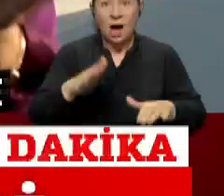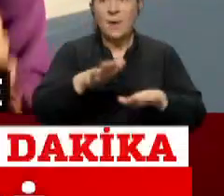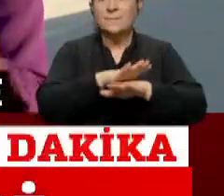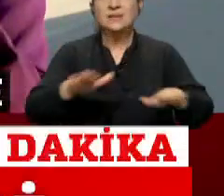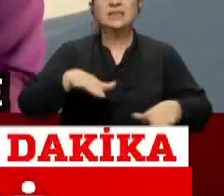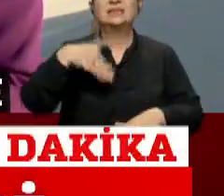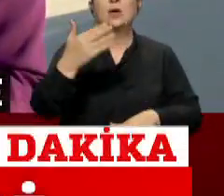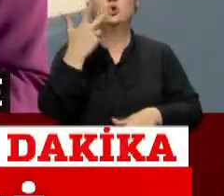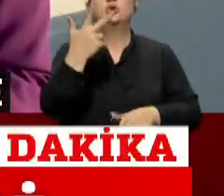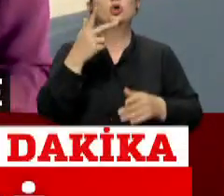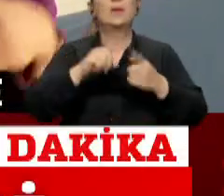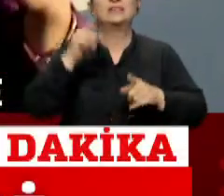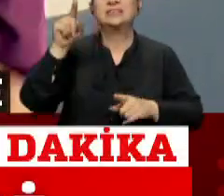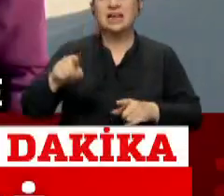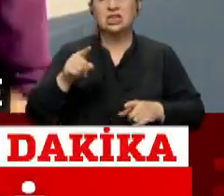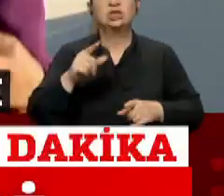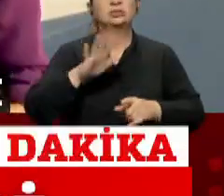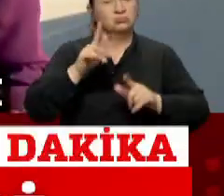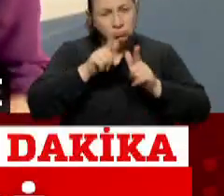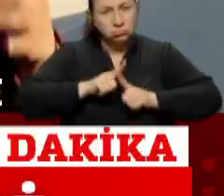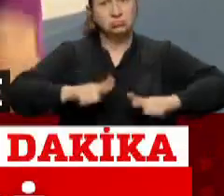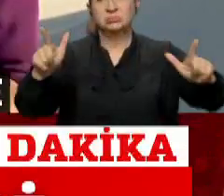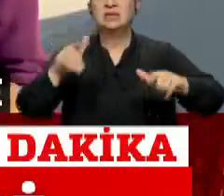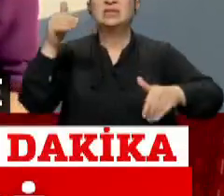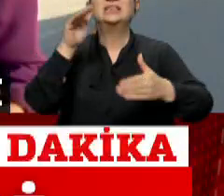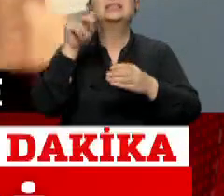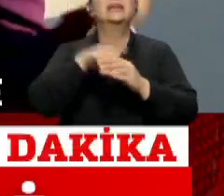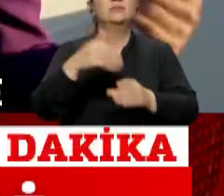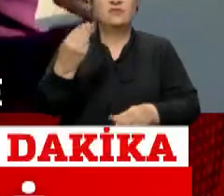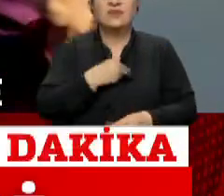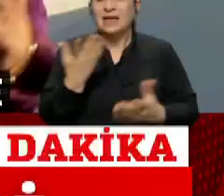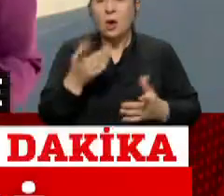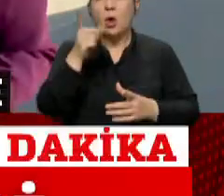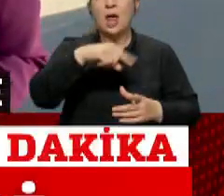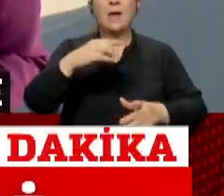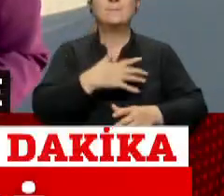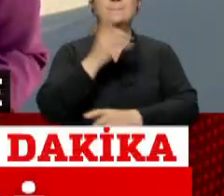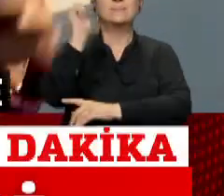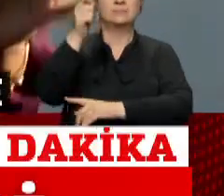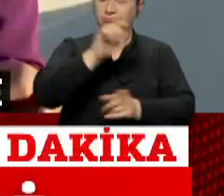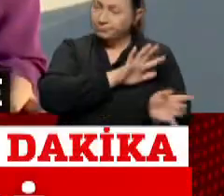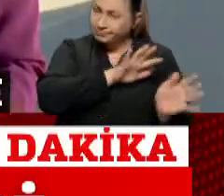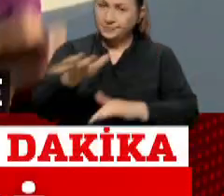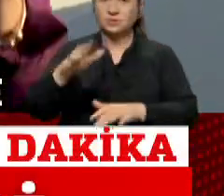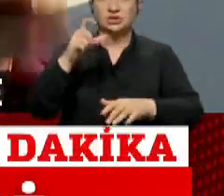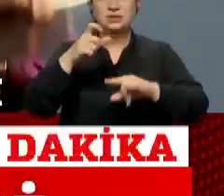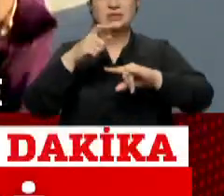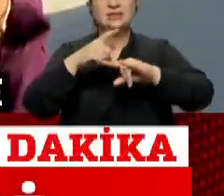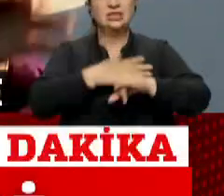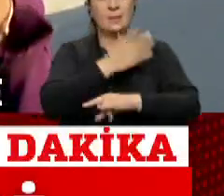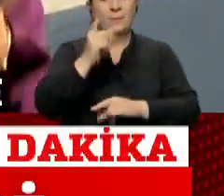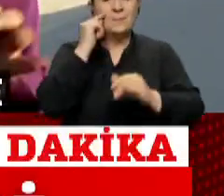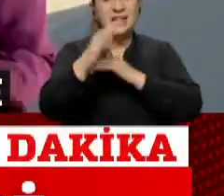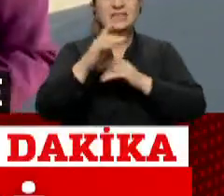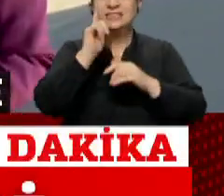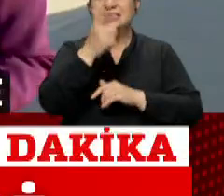masanın diğer 3 partisi de çağrıda bulundu seçmenlerine. Onlar da miting alanında CHP'nin Milletin